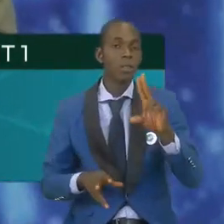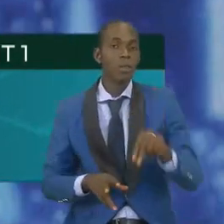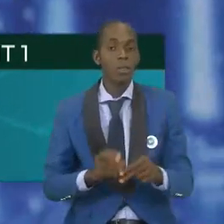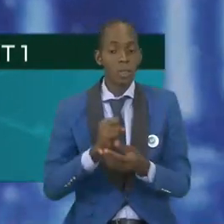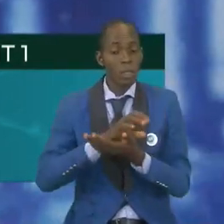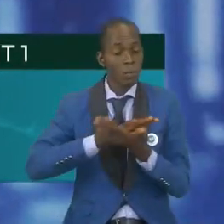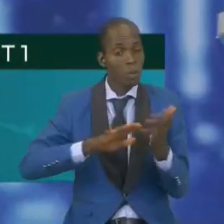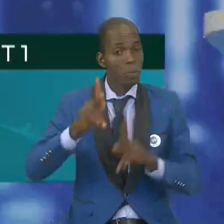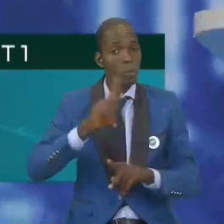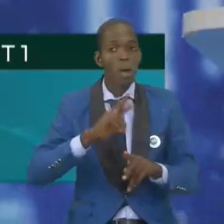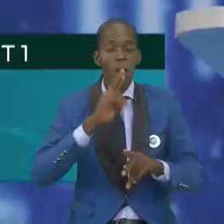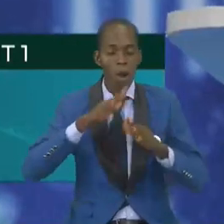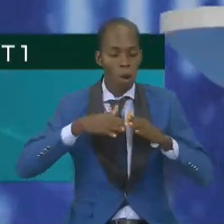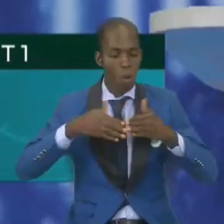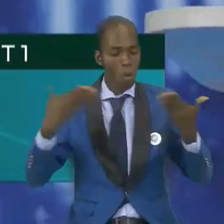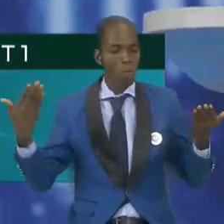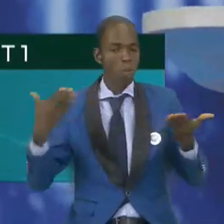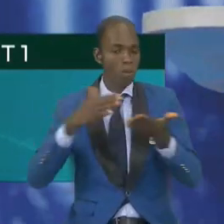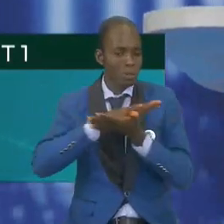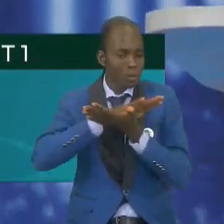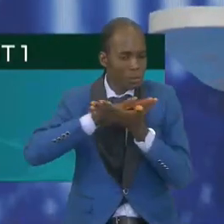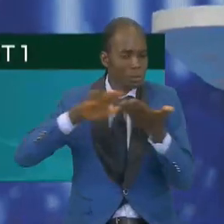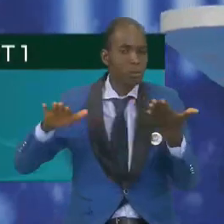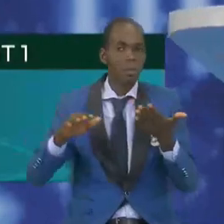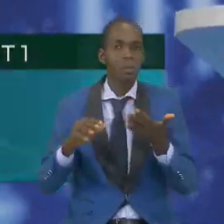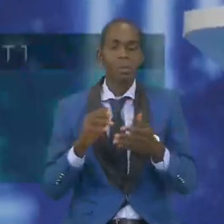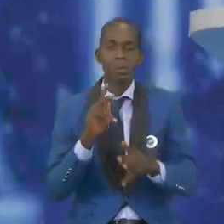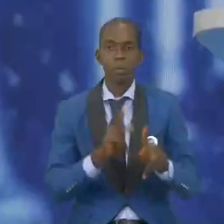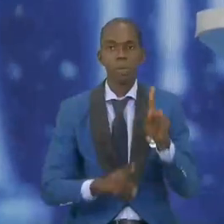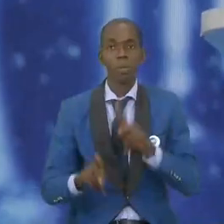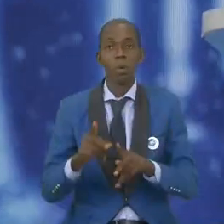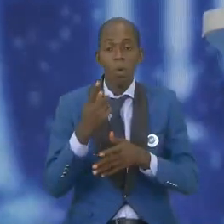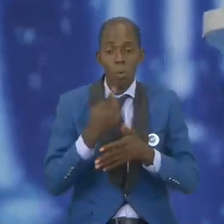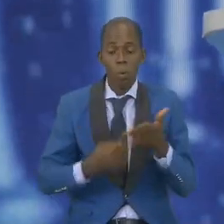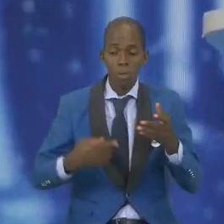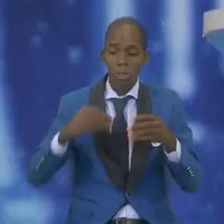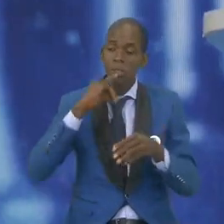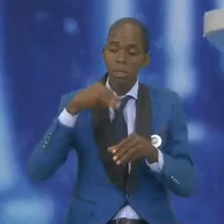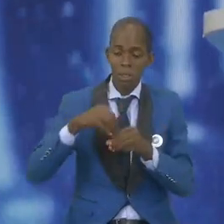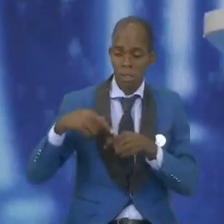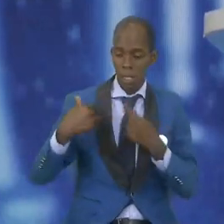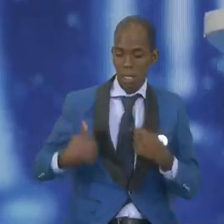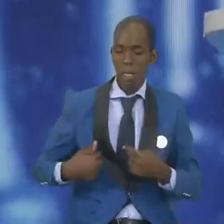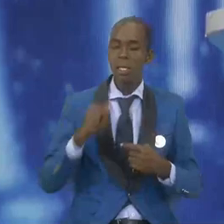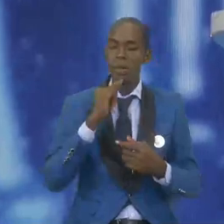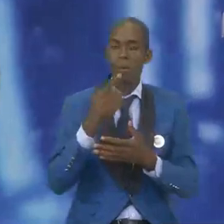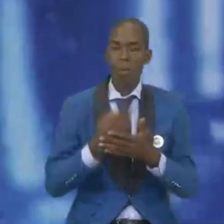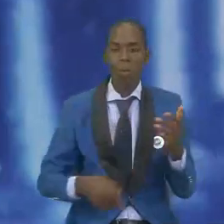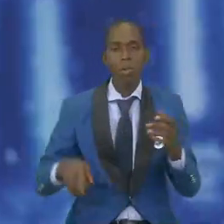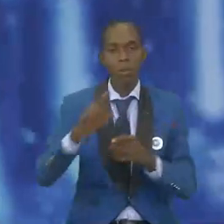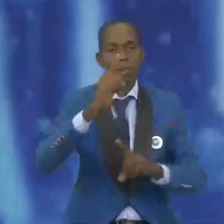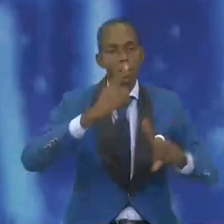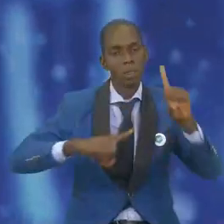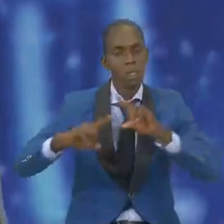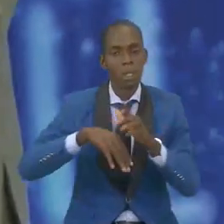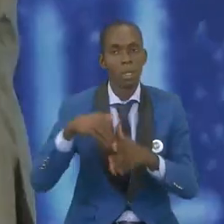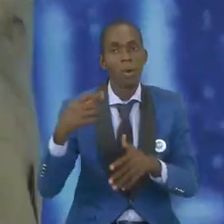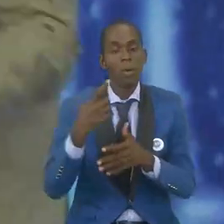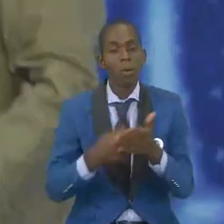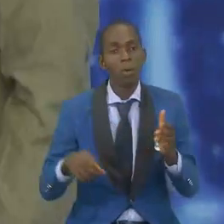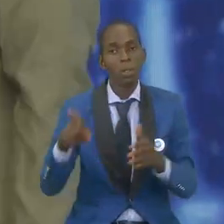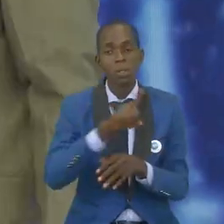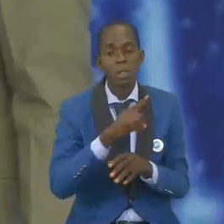sanctifié. Les gens sanctifiés sont transparents, sont des gens transparents. Ce qu'ils ont dans le cœur, c'est ce qu'ils